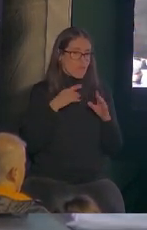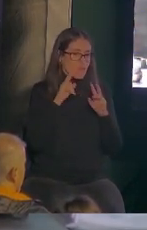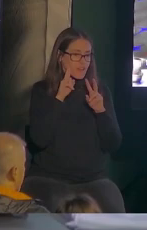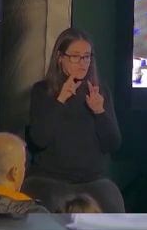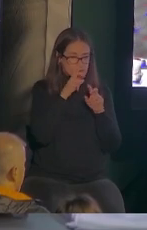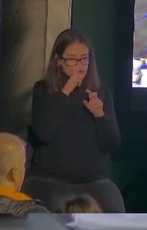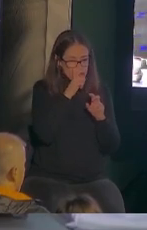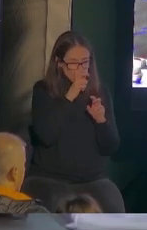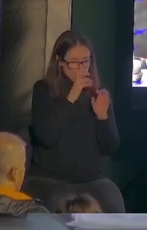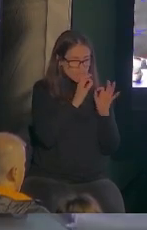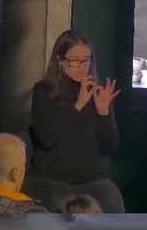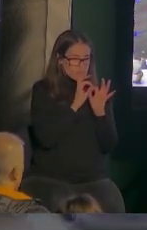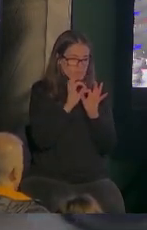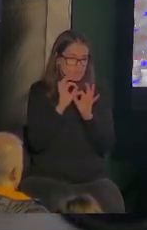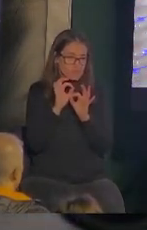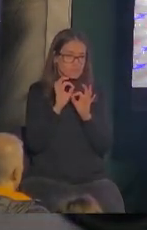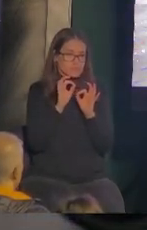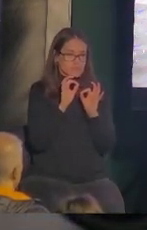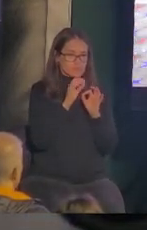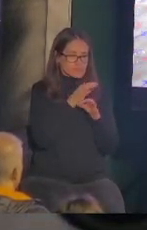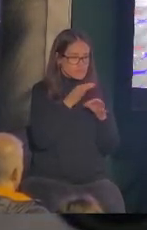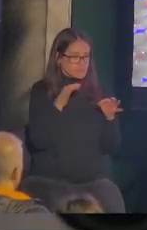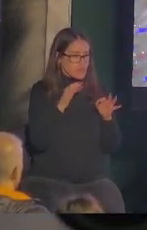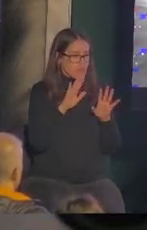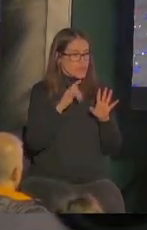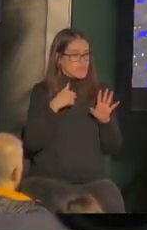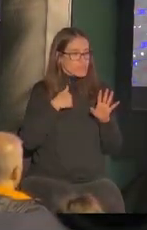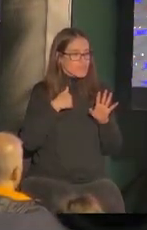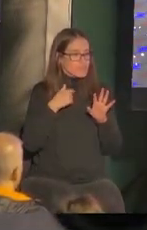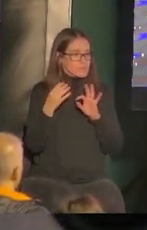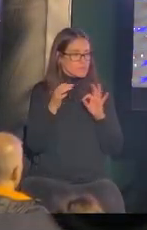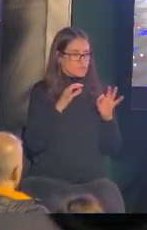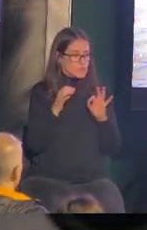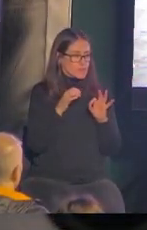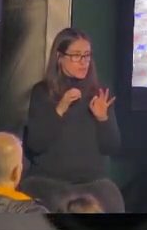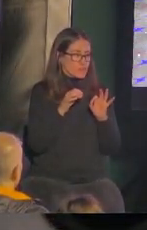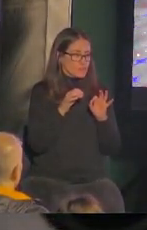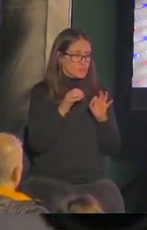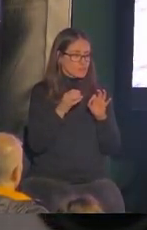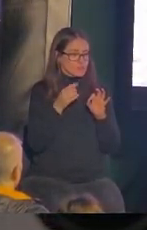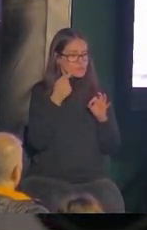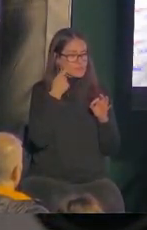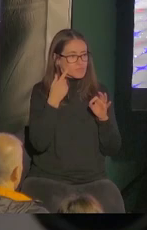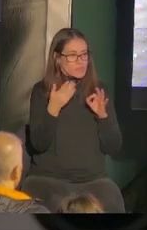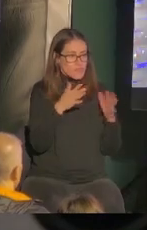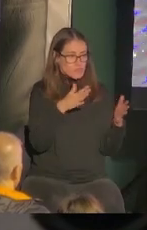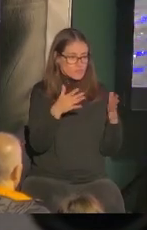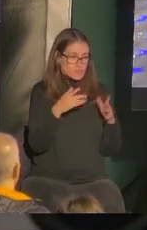ull, si no... No us deixaré anar a fer el vermut.